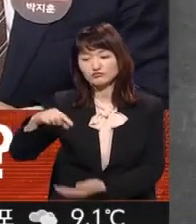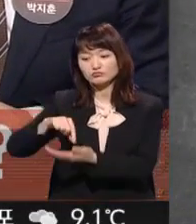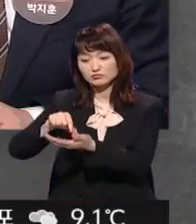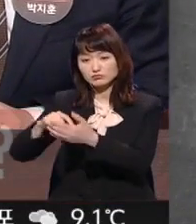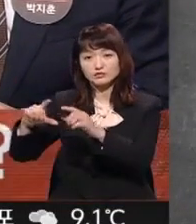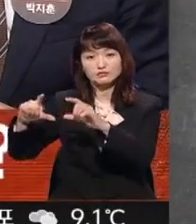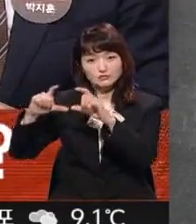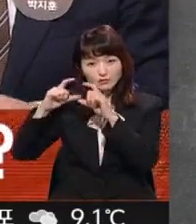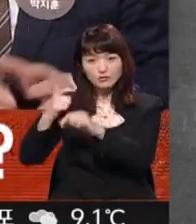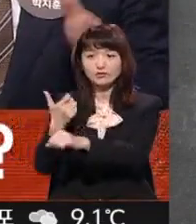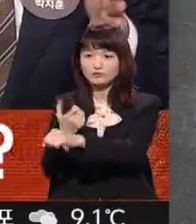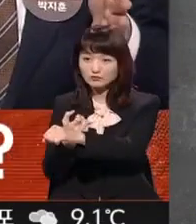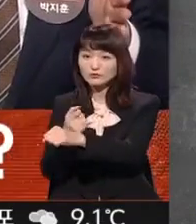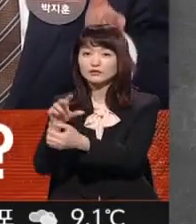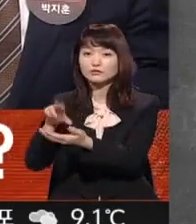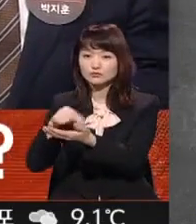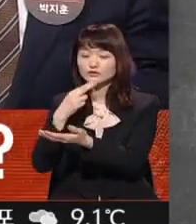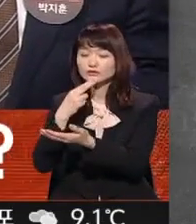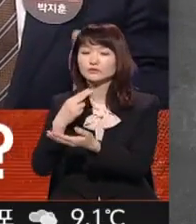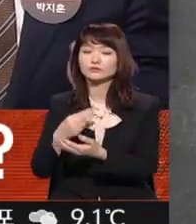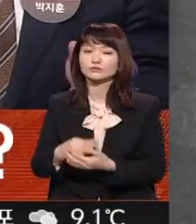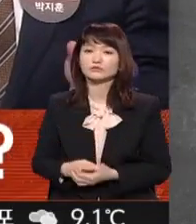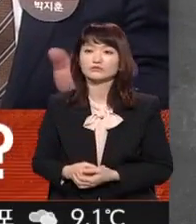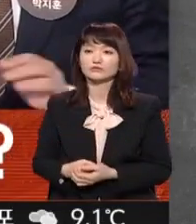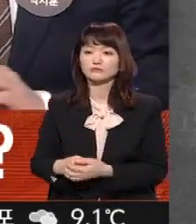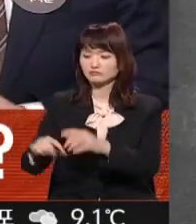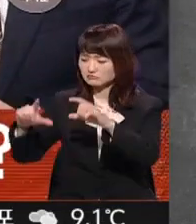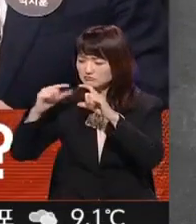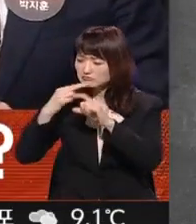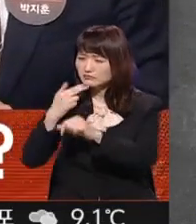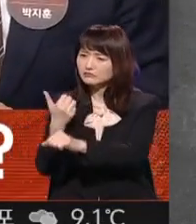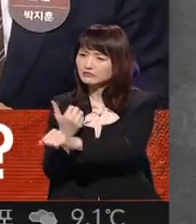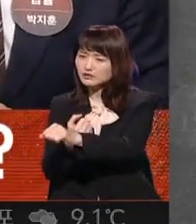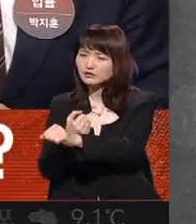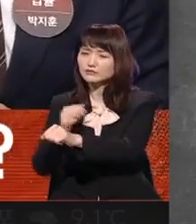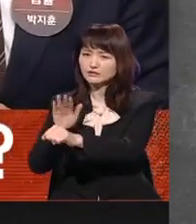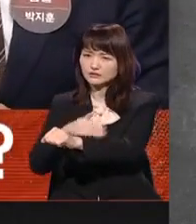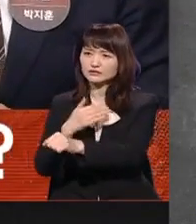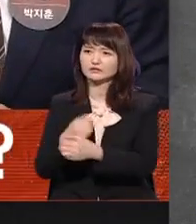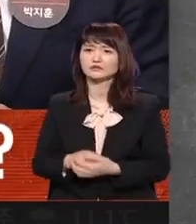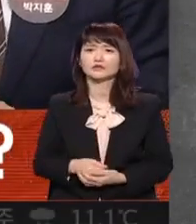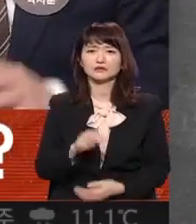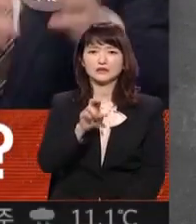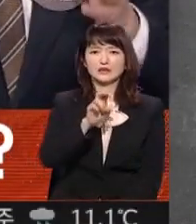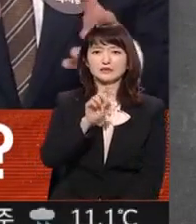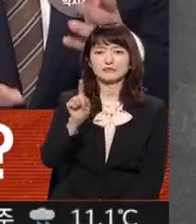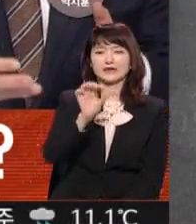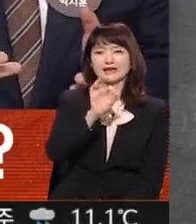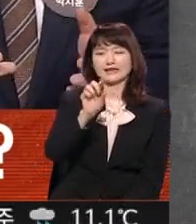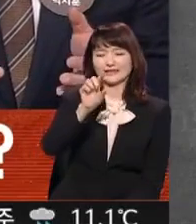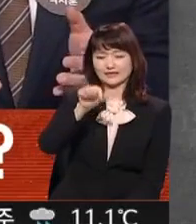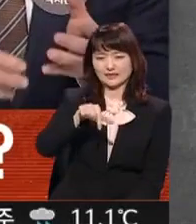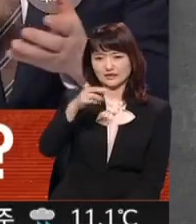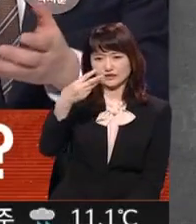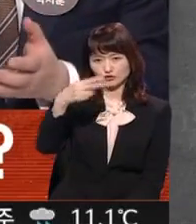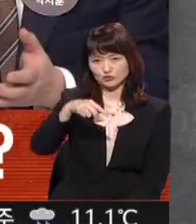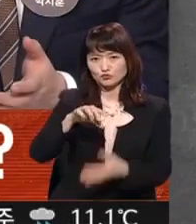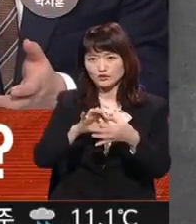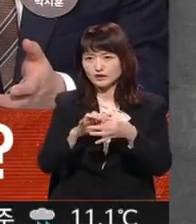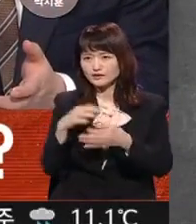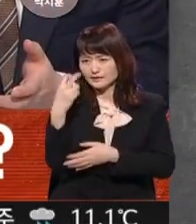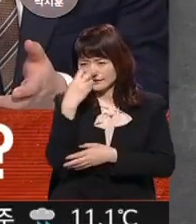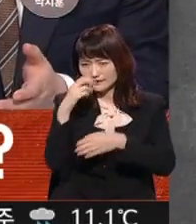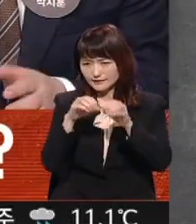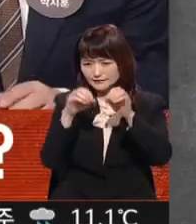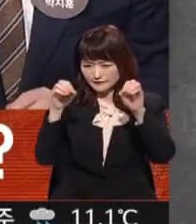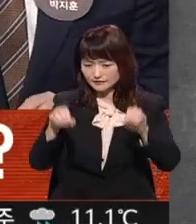아무런 문제가 되지 않습니다 처방을 제대로 받지 않았을 때 문제가 되는데 마약류 통합관리 시스템이 있어요 마약류를 관리하는 사람들